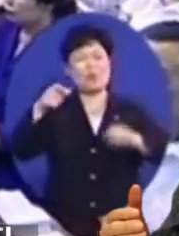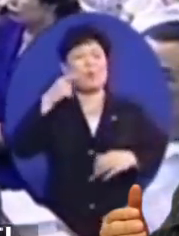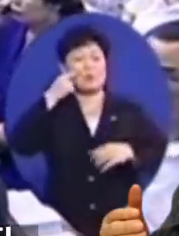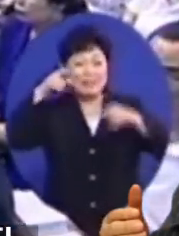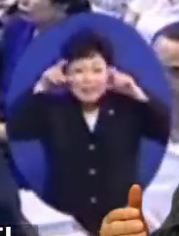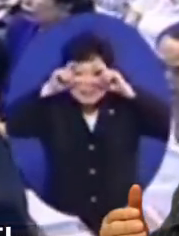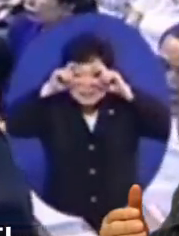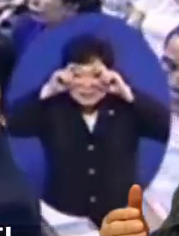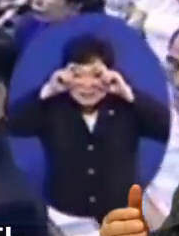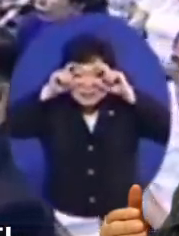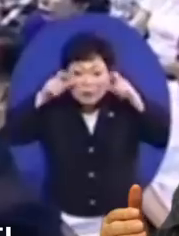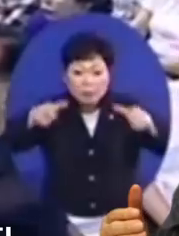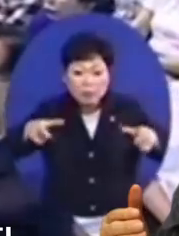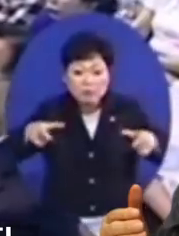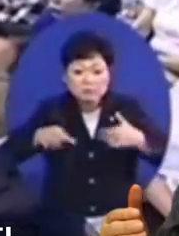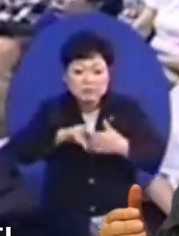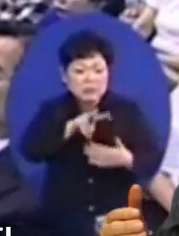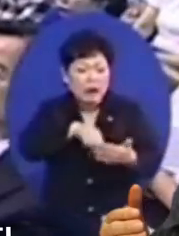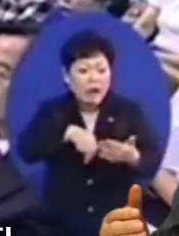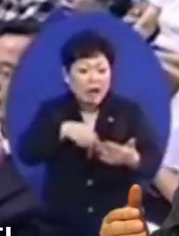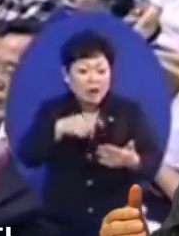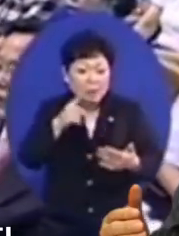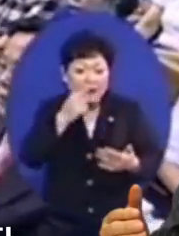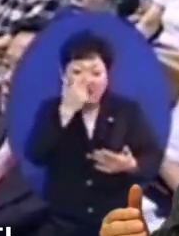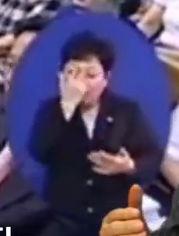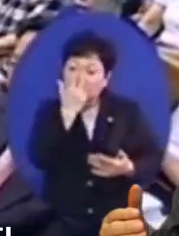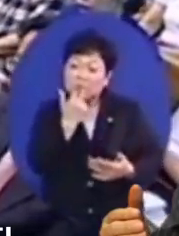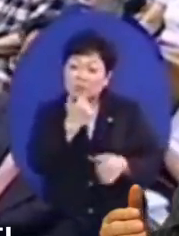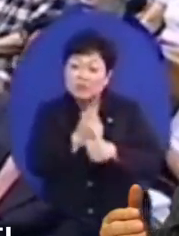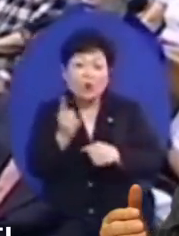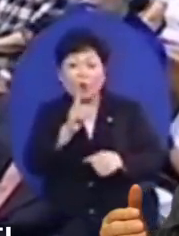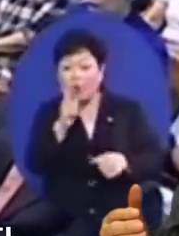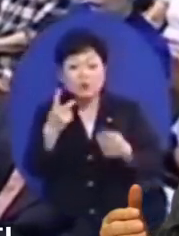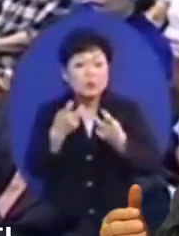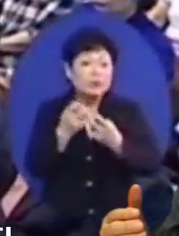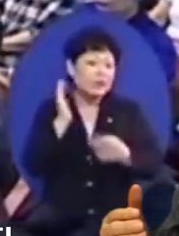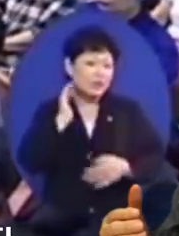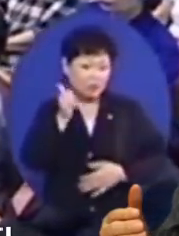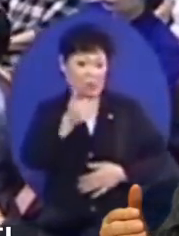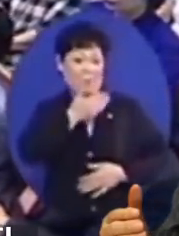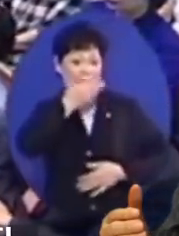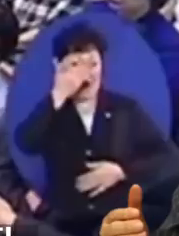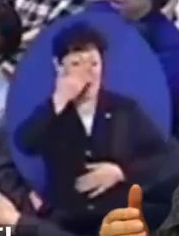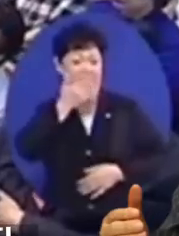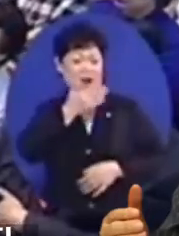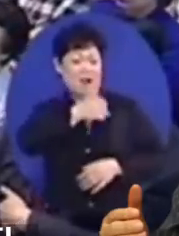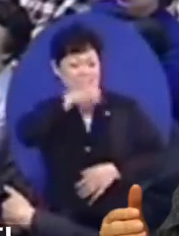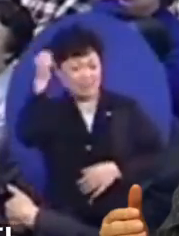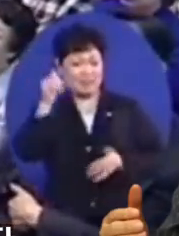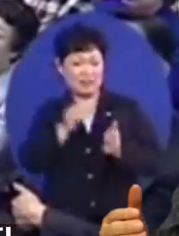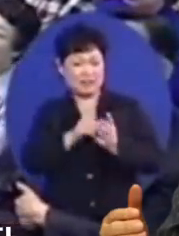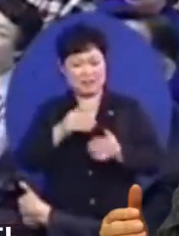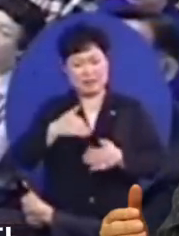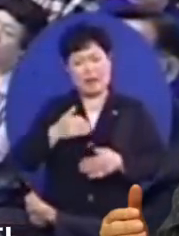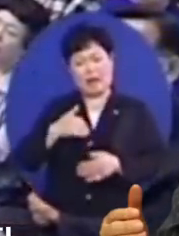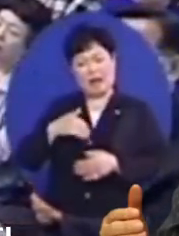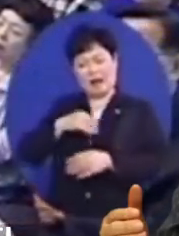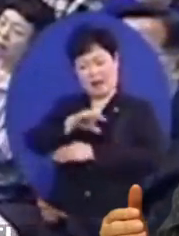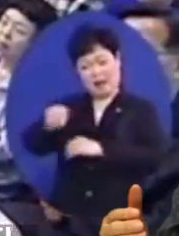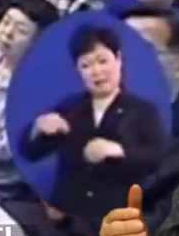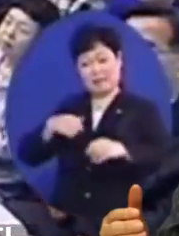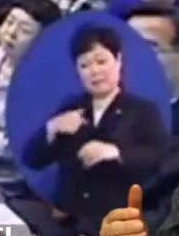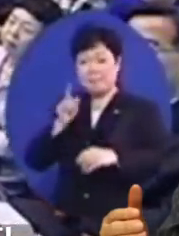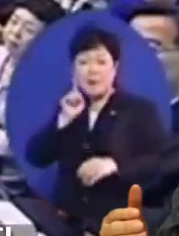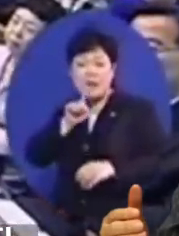벗고는 책도 읽지 못했단다. 그러면 어떻게 그런 분이 대통령이 되었나요? 나는 매일 성경을 읽었단다. 그리고